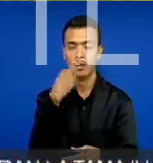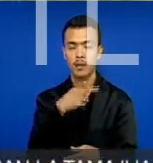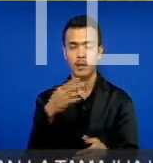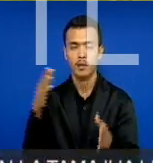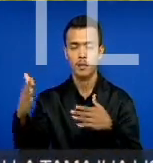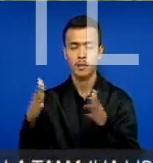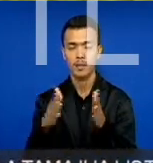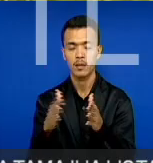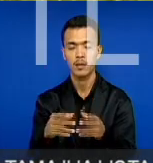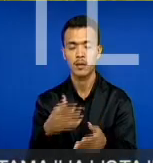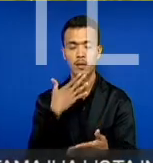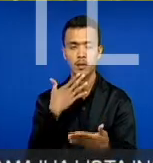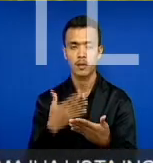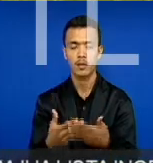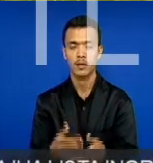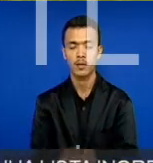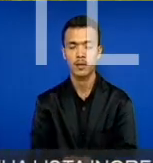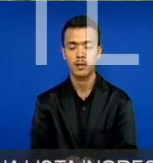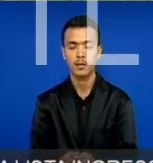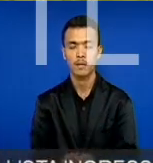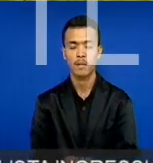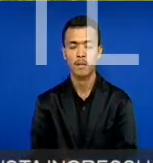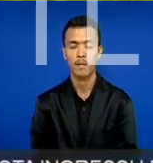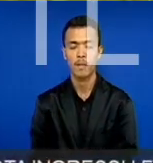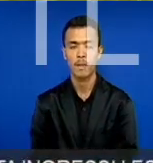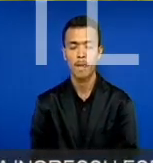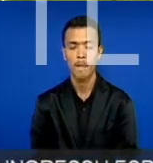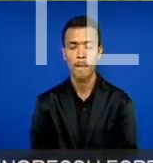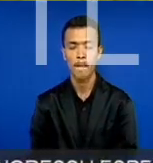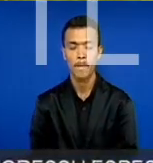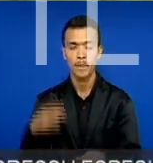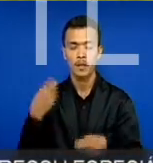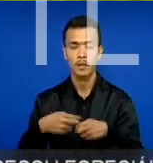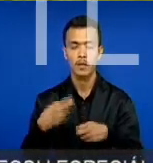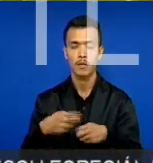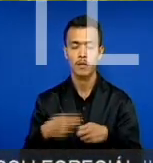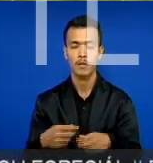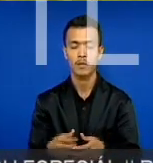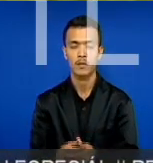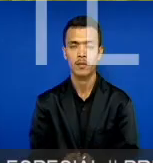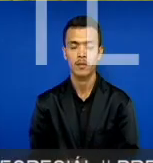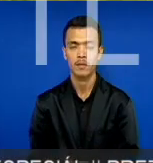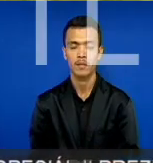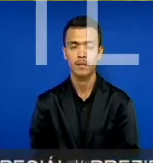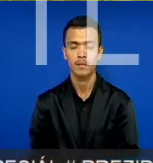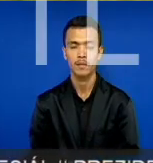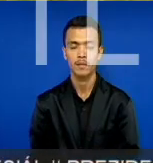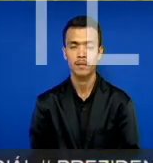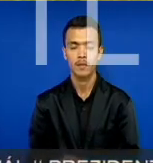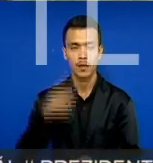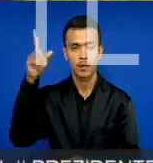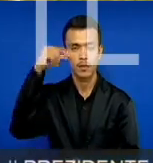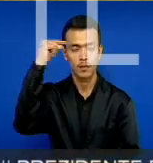fera mas mai be ha ma kora da dau ne difficulty an wisan ne bele be